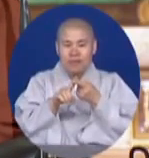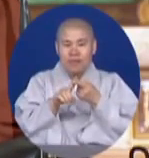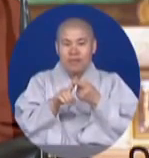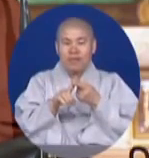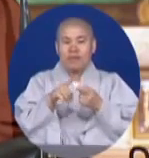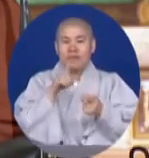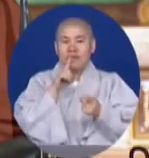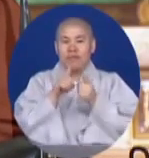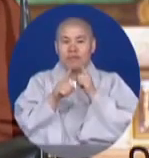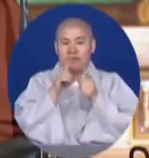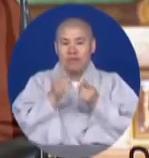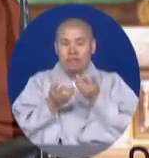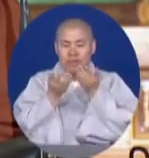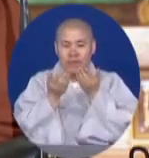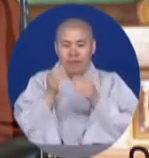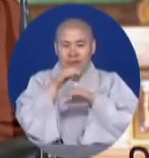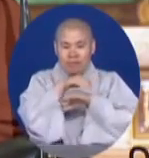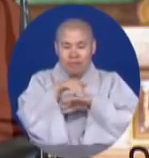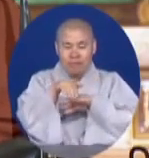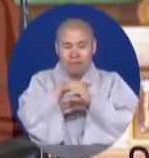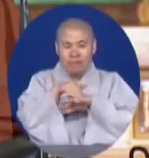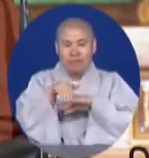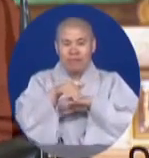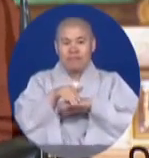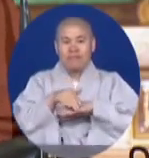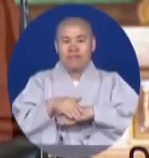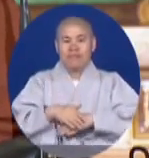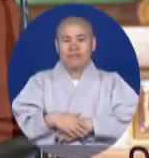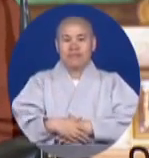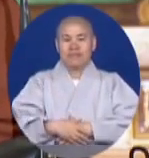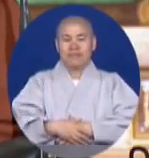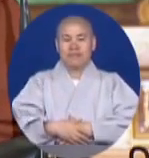이런 제목으로 말씀드리겠습니다.